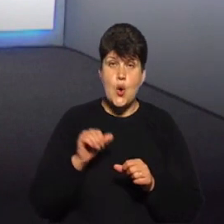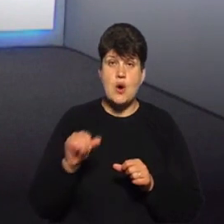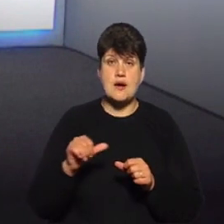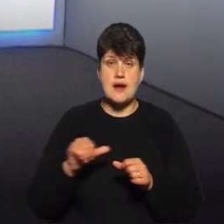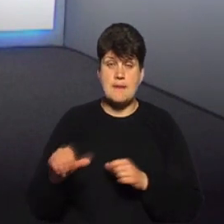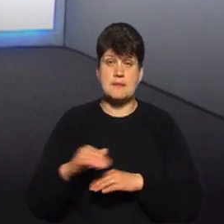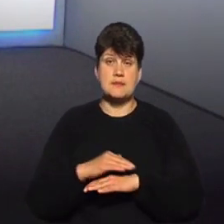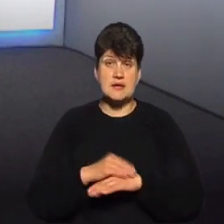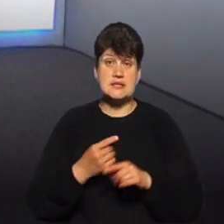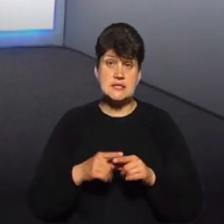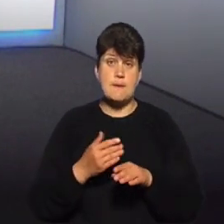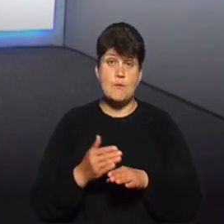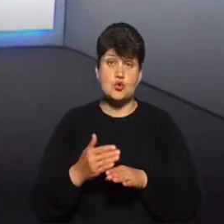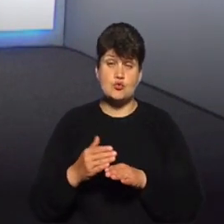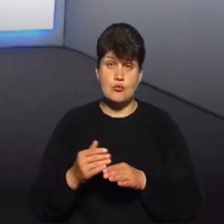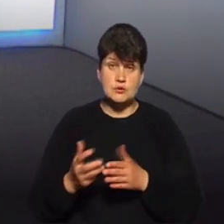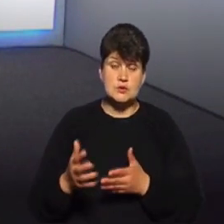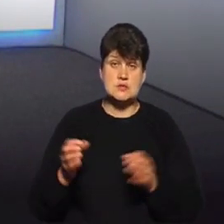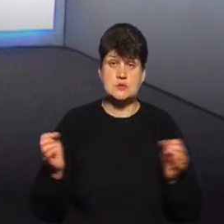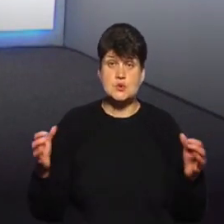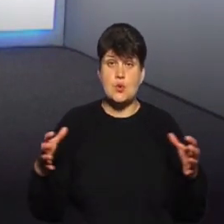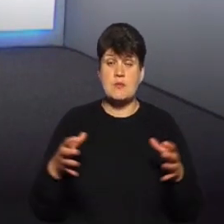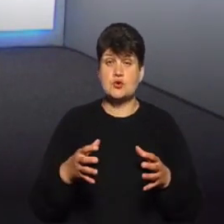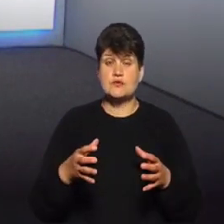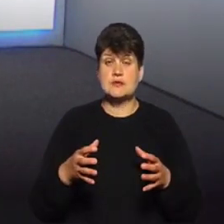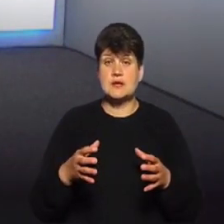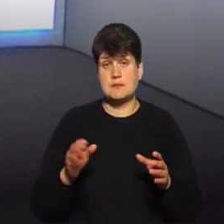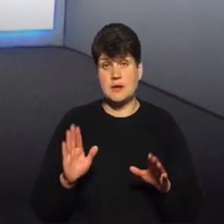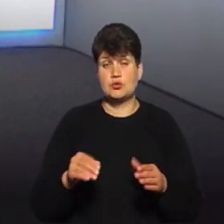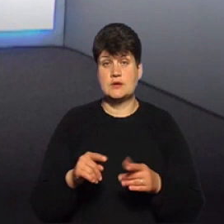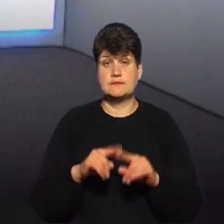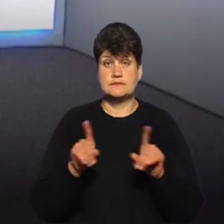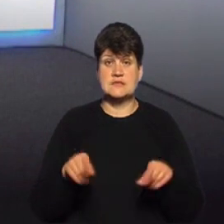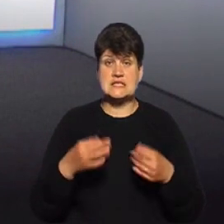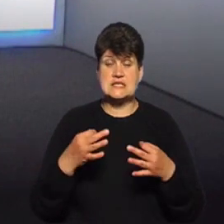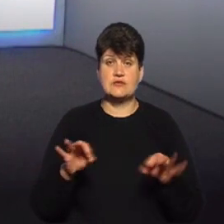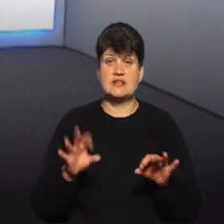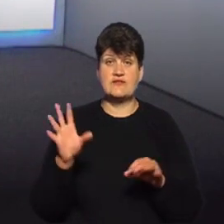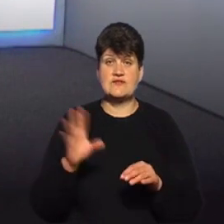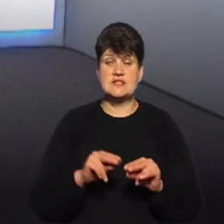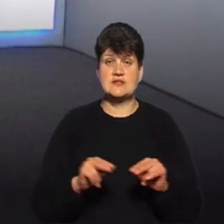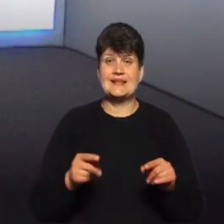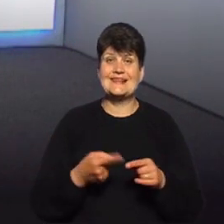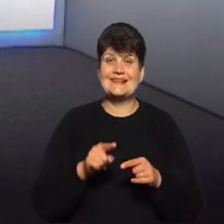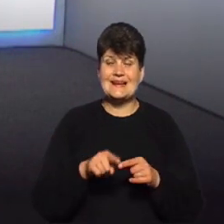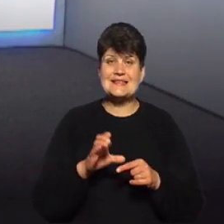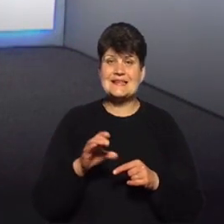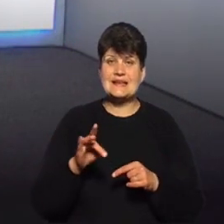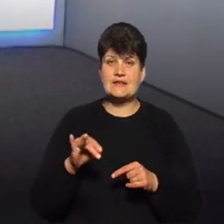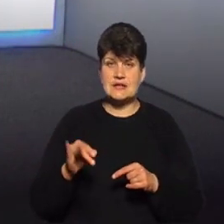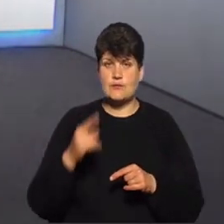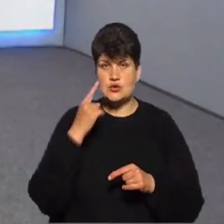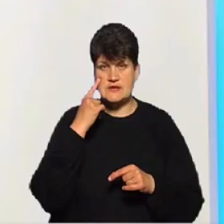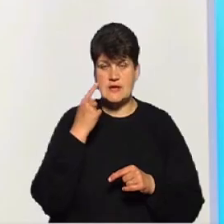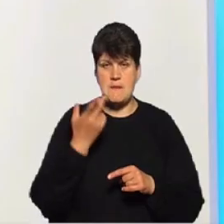то це буде поступово накопичуватися, і ми будемо сертифікувати всіх вчителів. вчителів. Ця сертифікація там теж, ніби якби оцінювання